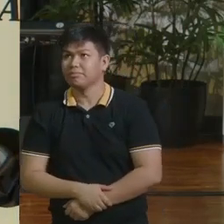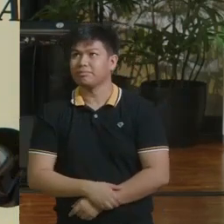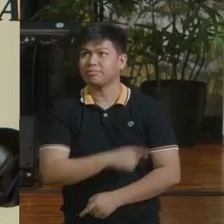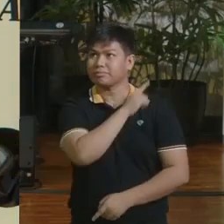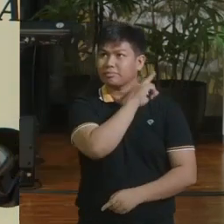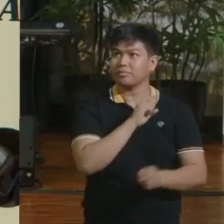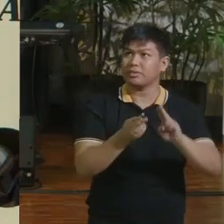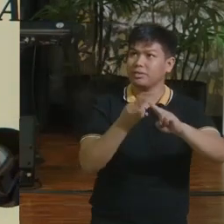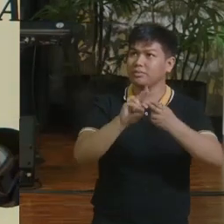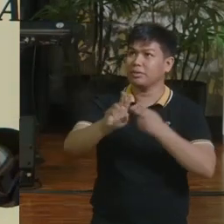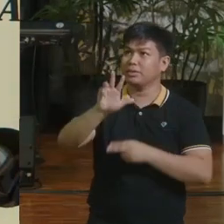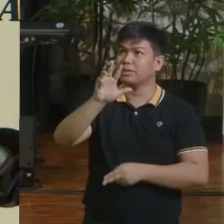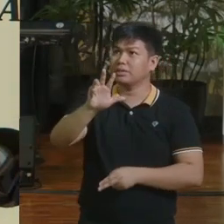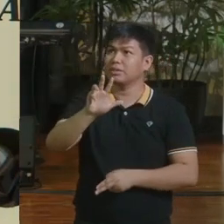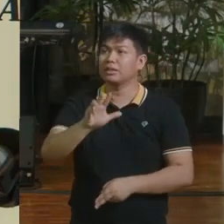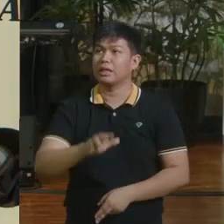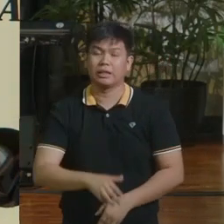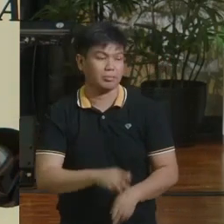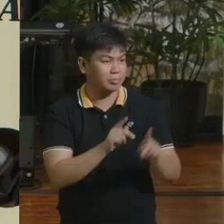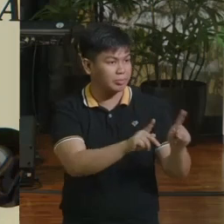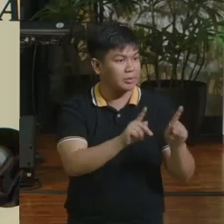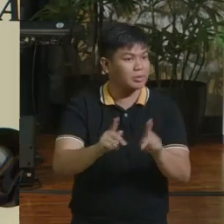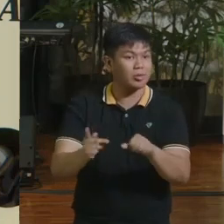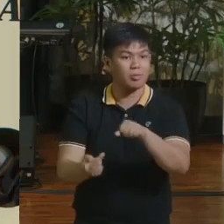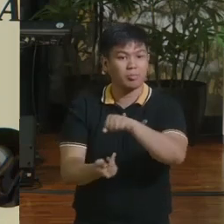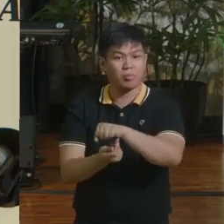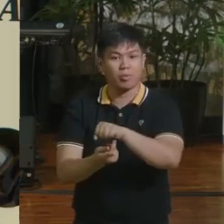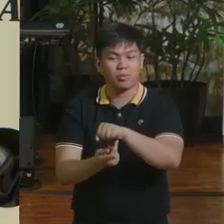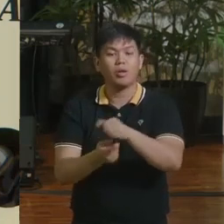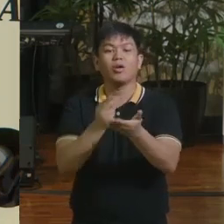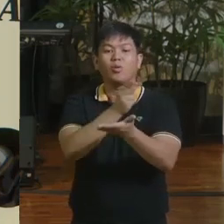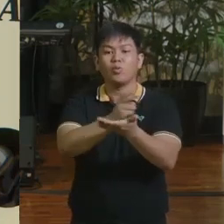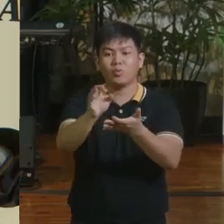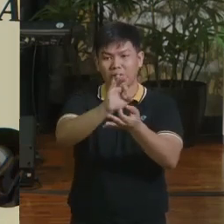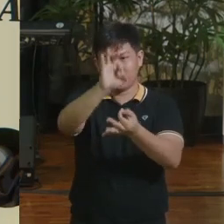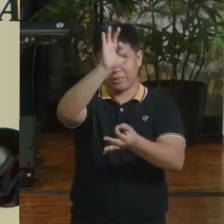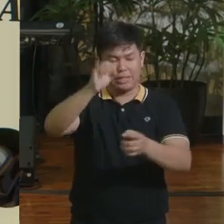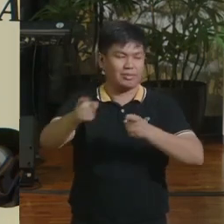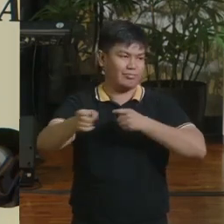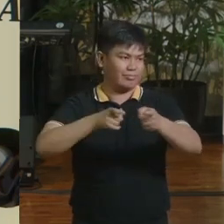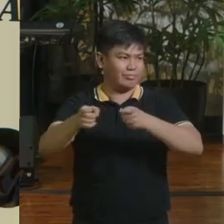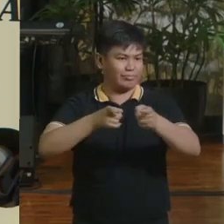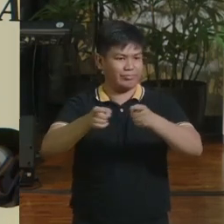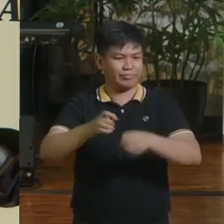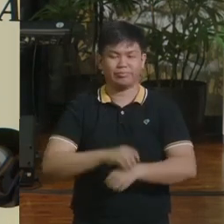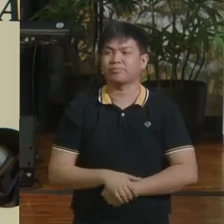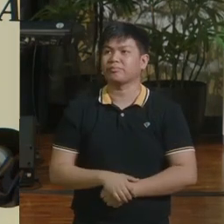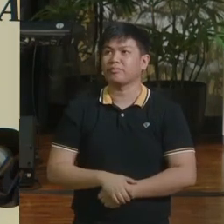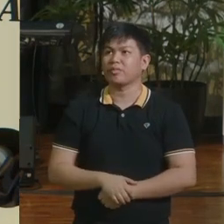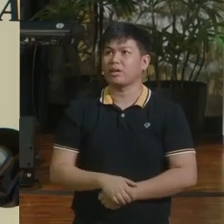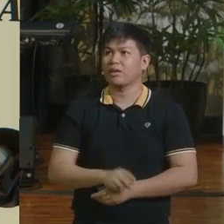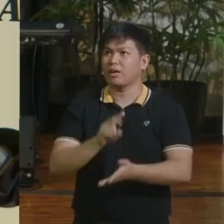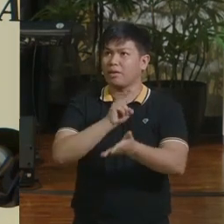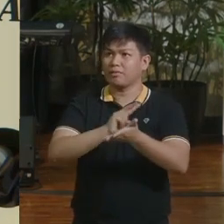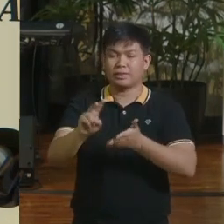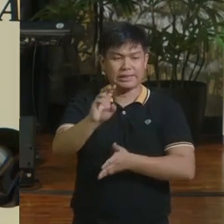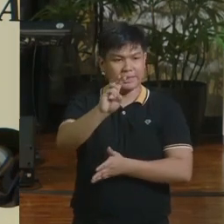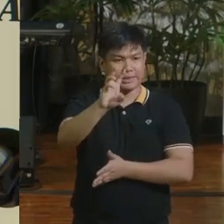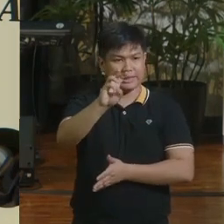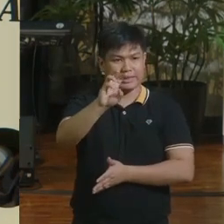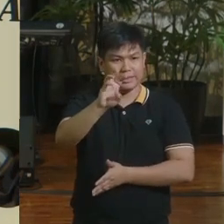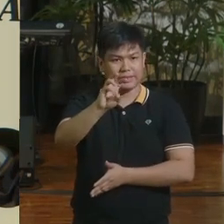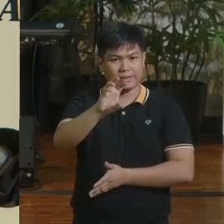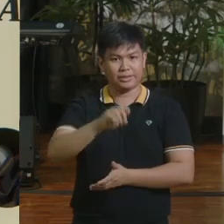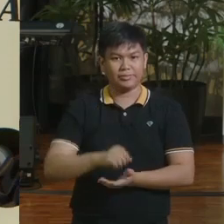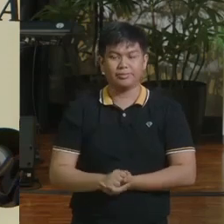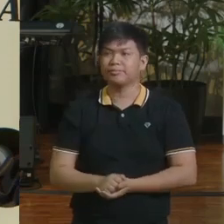ay pinamahalaan ng Espiritu Santo, ng Espiritu ng Diyos. Sabi niya sa verse 16, pick